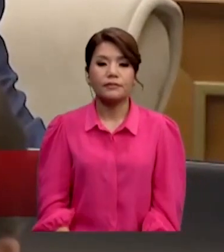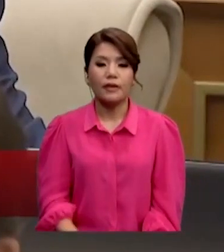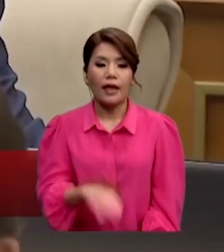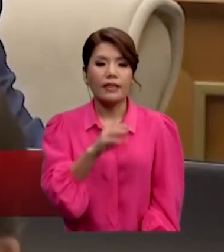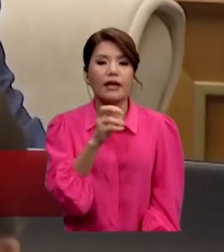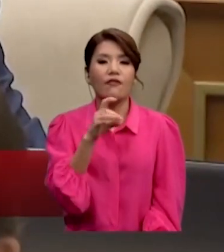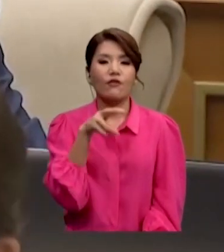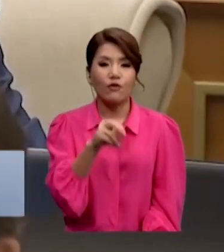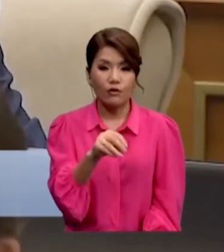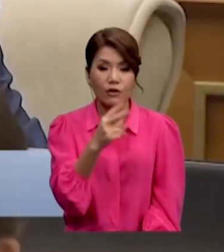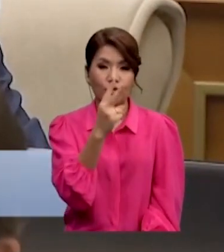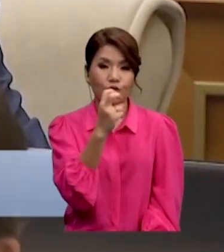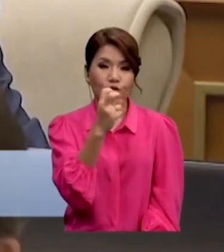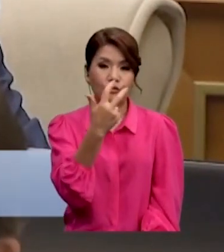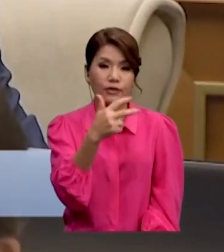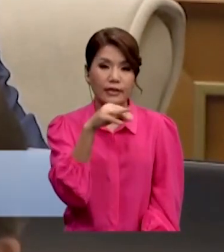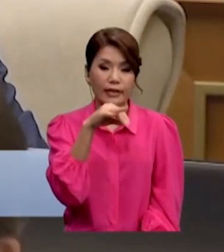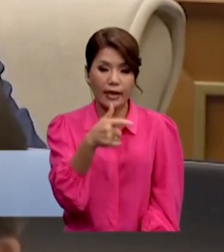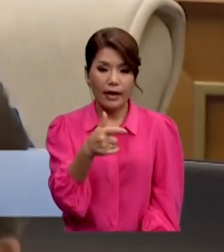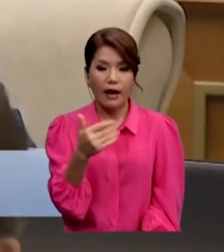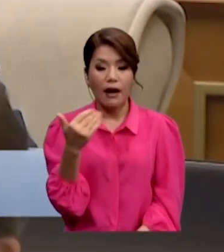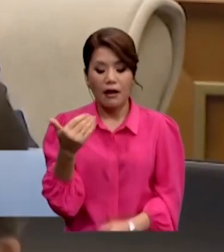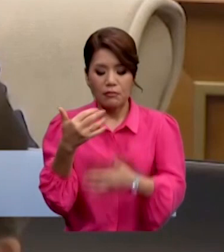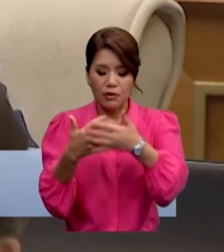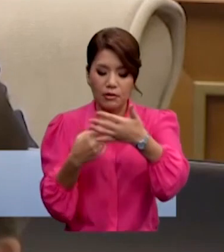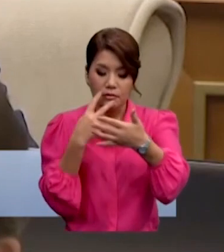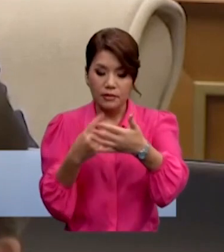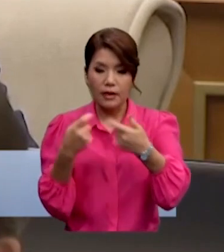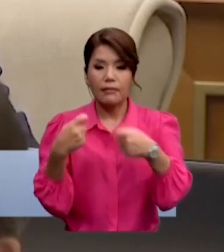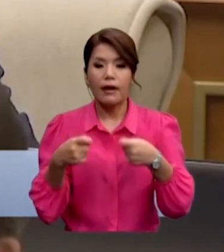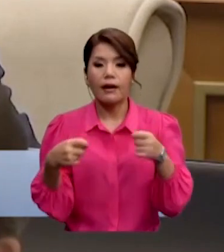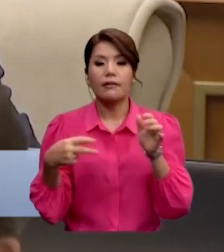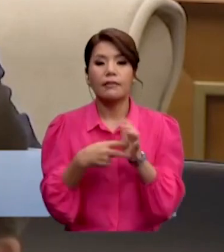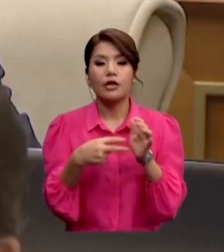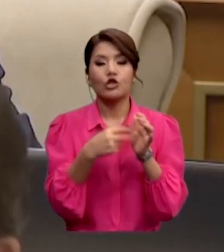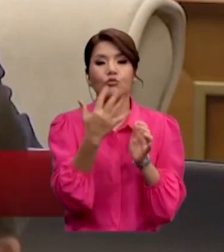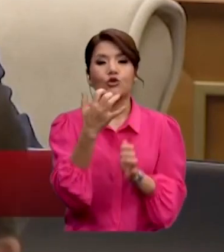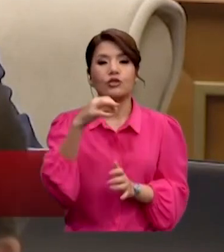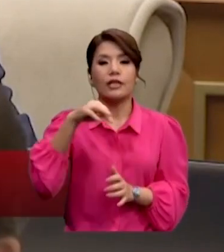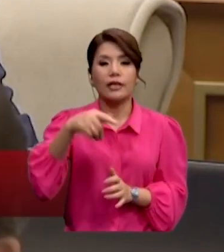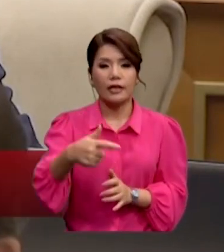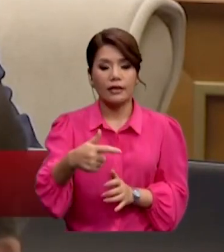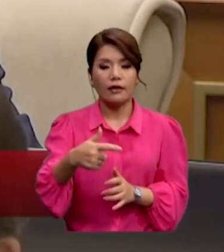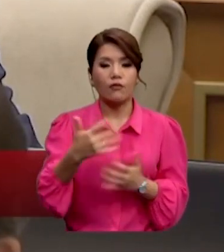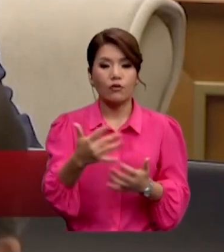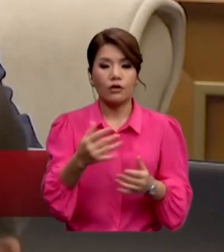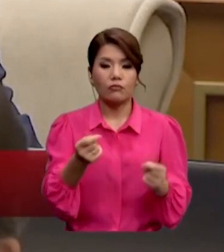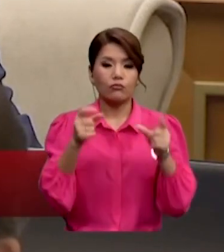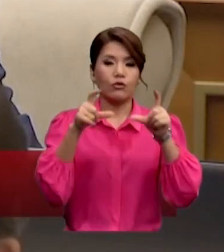Терафлюдің бағасы маған 230 теңгеге шықты. Ал қарап отырмын, нарықтағы бағасы бұл 500 теңгеге дейін барады.